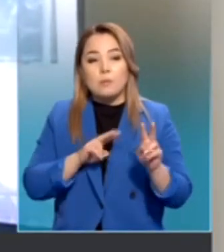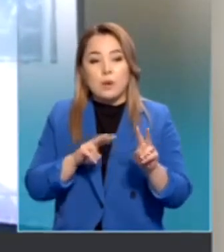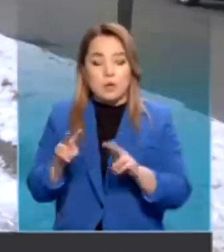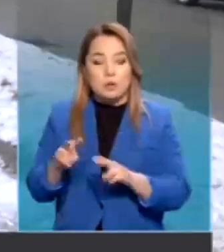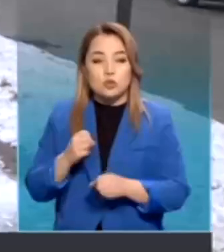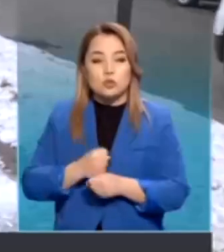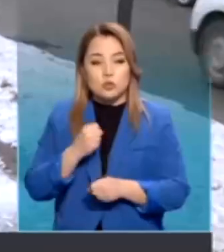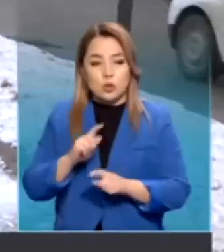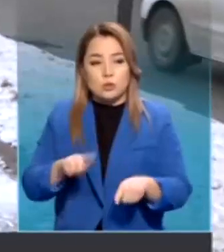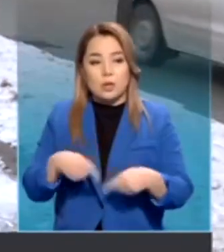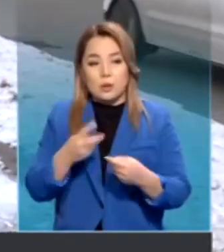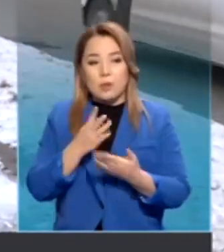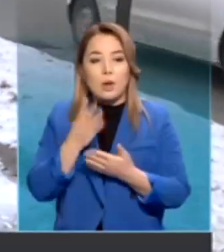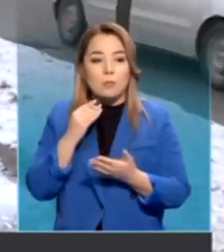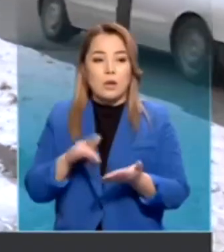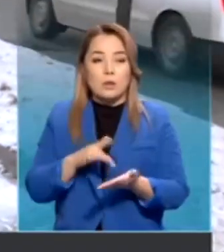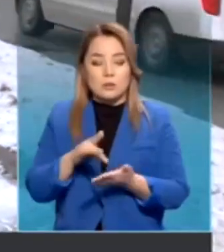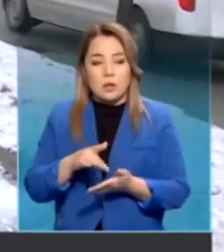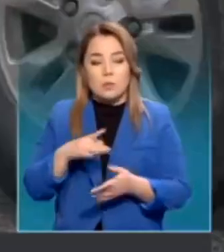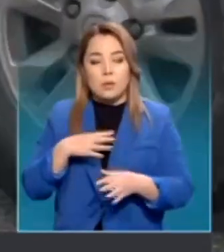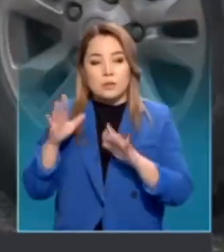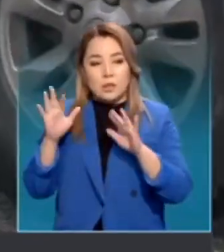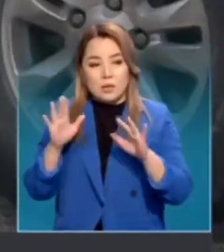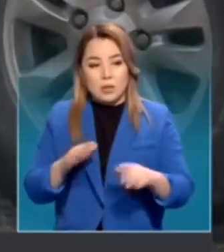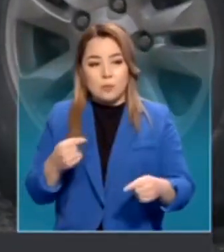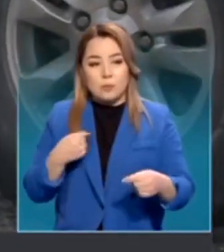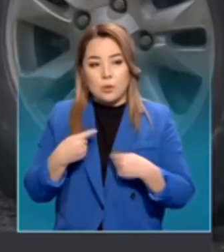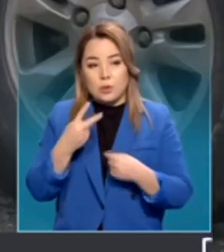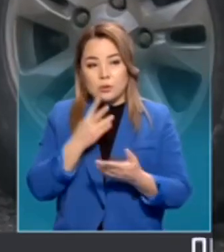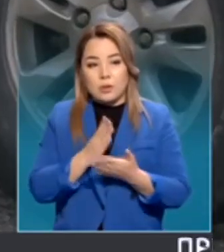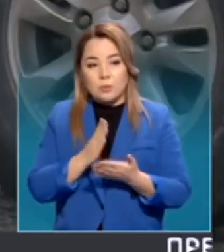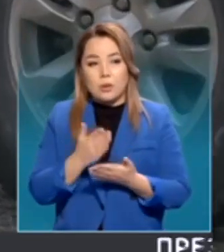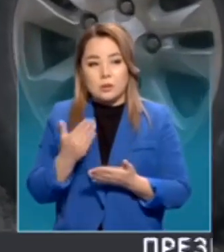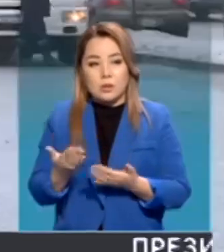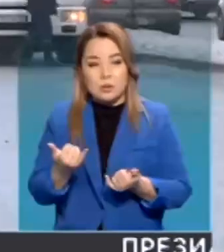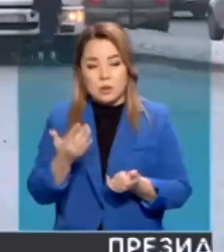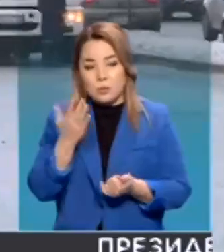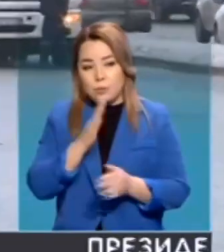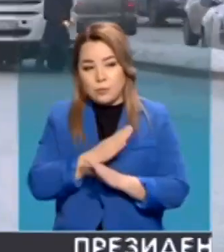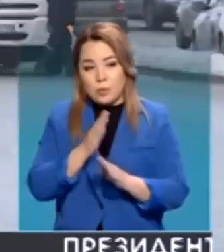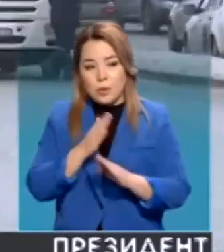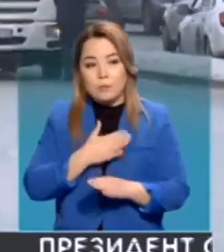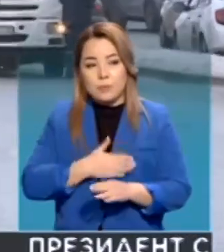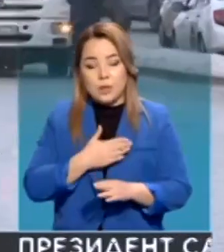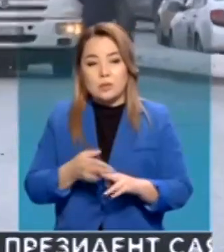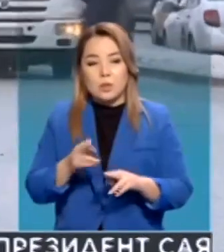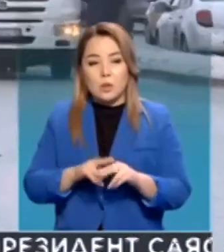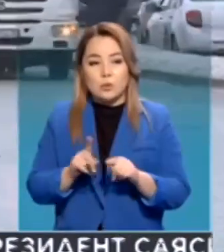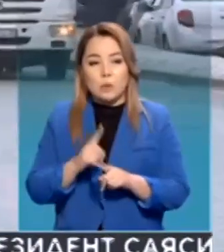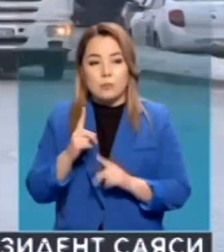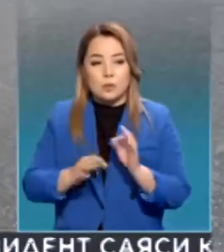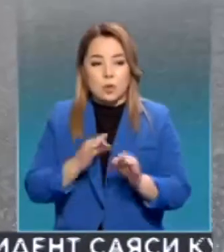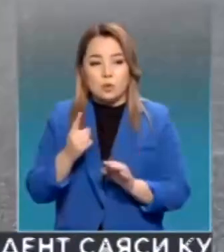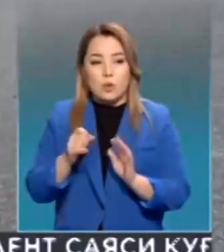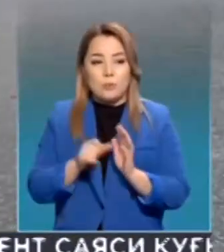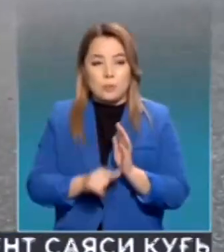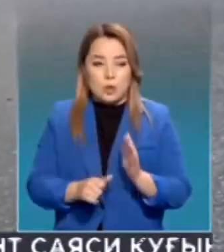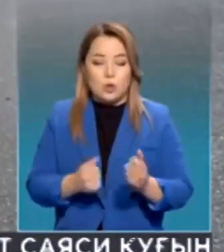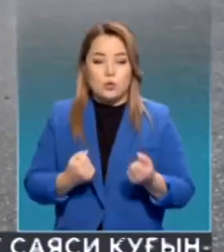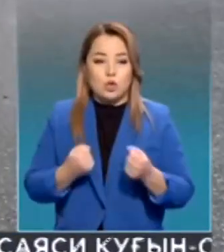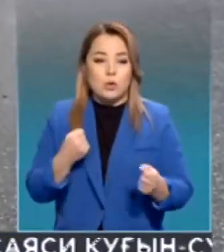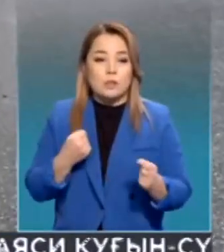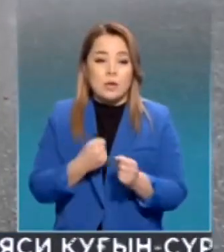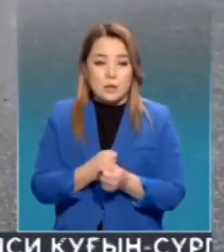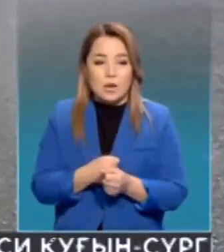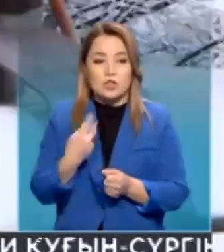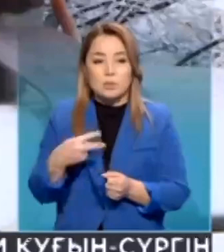күшейтуді ұсынды. Алматылықтарды толассыз жауған қар да әбігерге салып жатыр. Қолайсыз ауа райының салдарынан бір тәулікте 160-қа жуық жол апаты